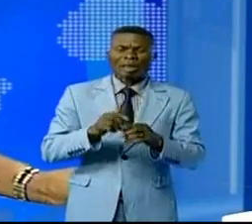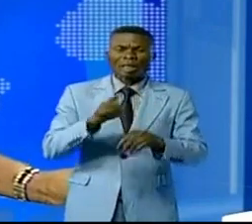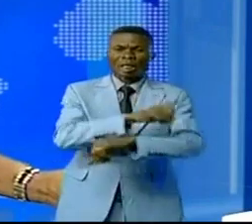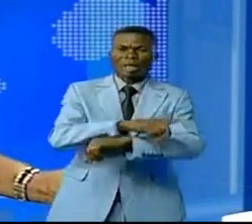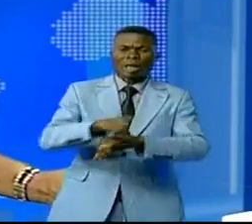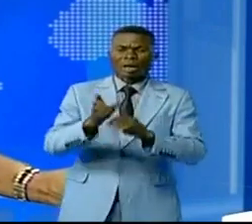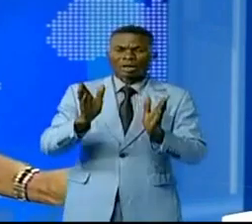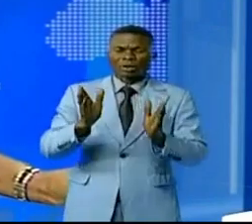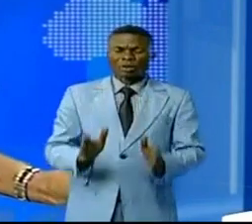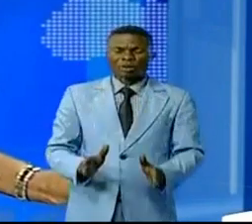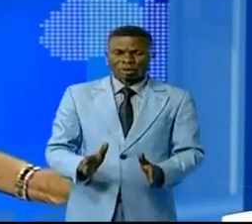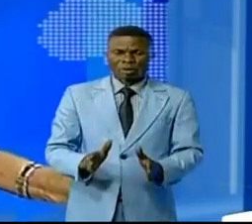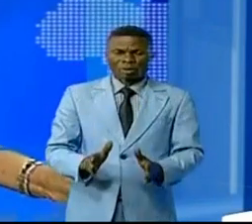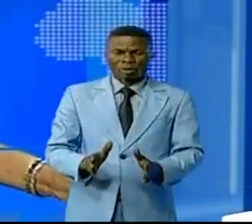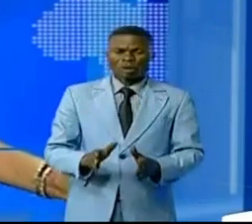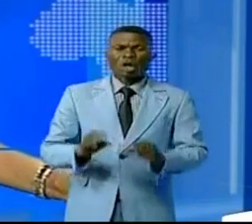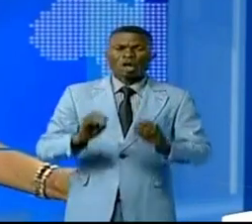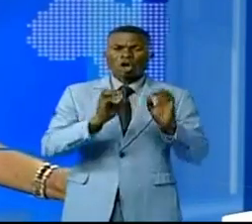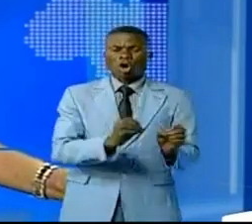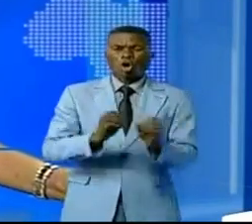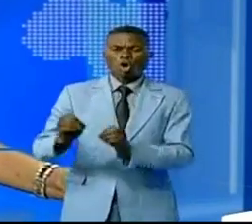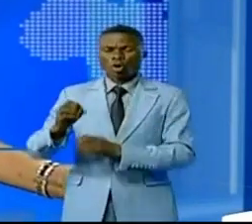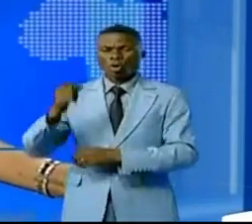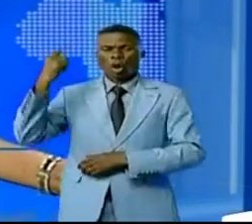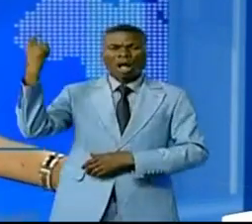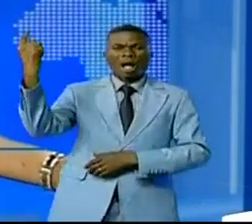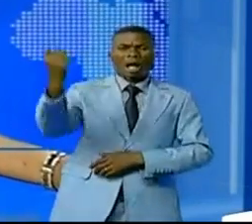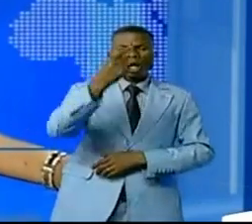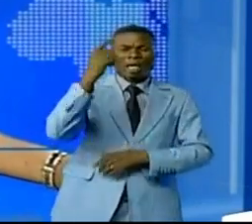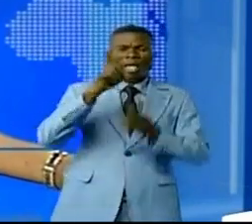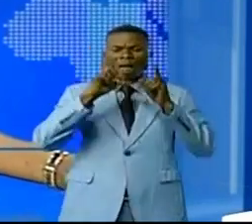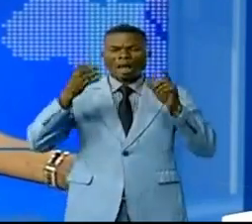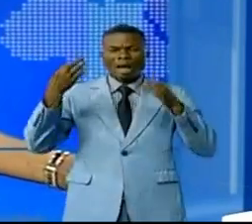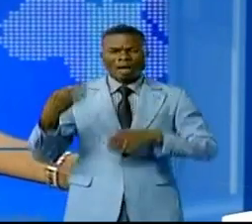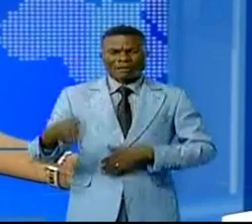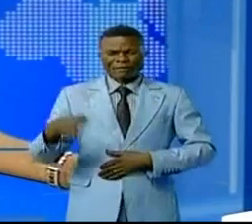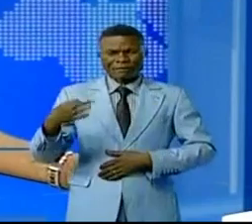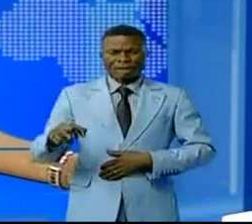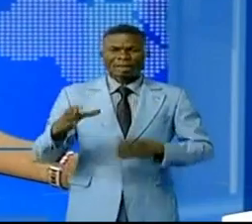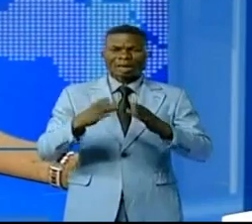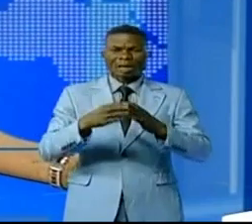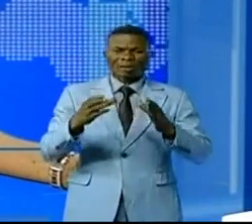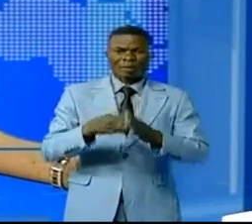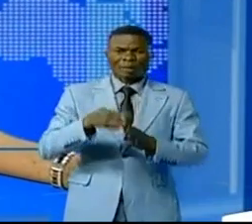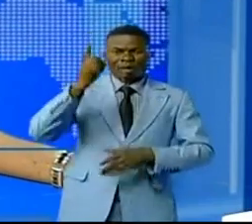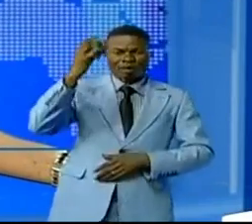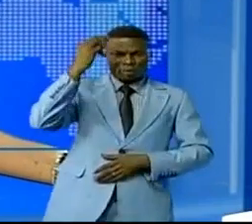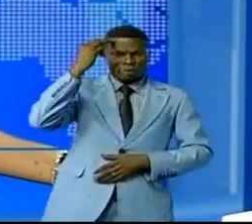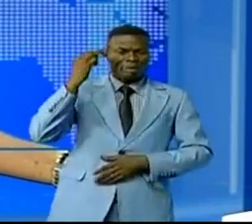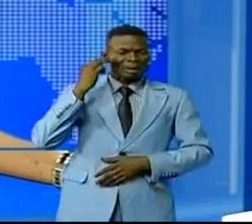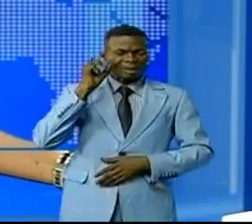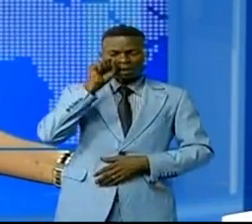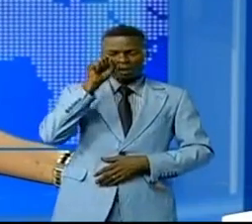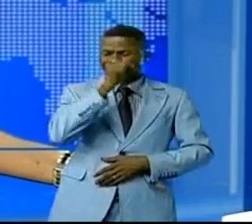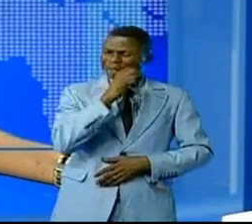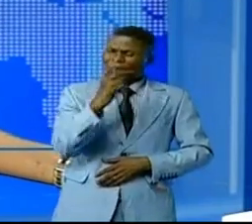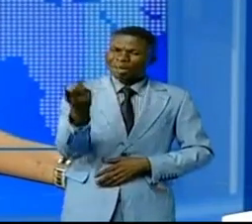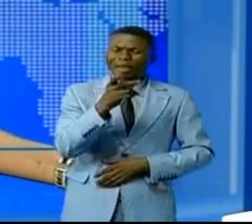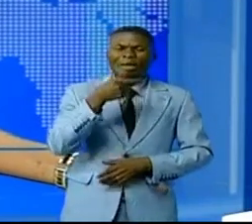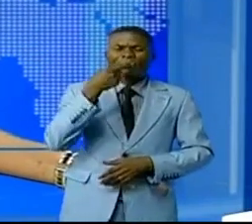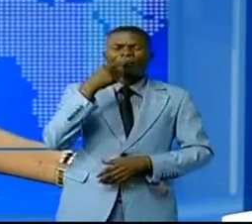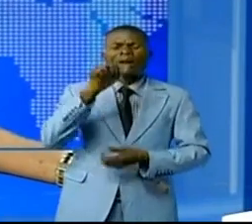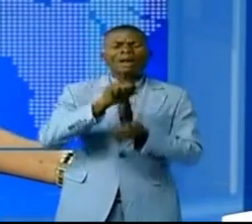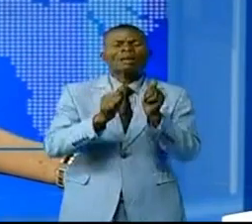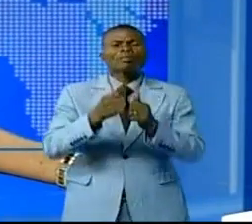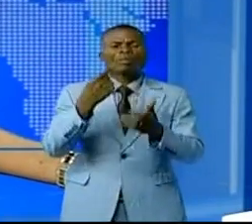l'administrateur de l'Organisation internationale de la francophonie avec le premier ministre Jean-Michel